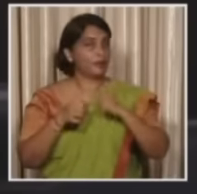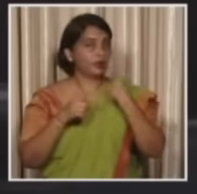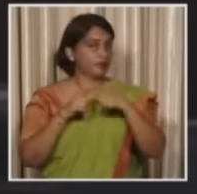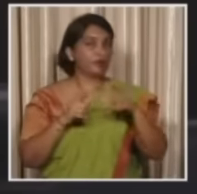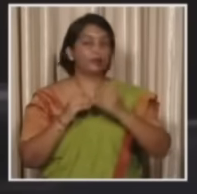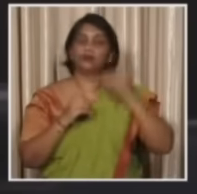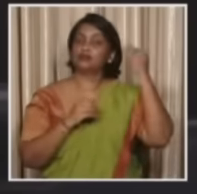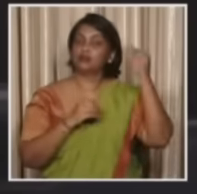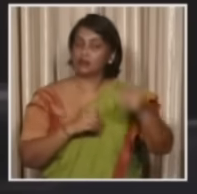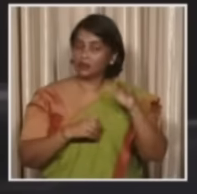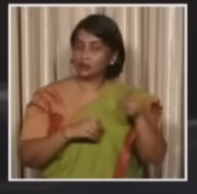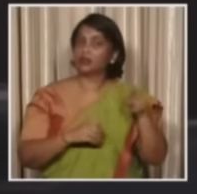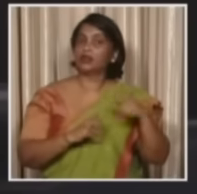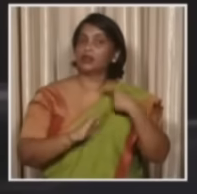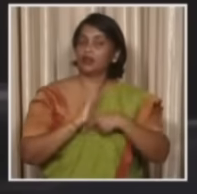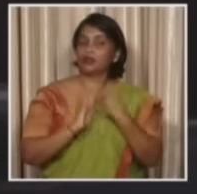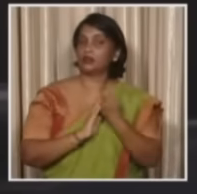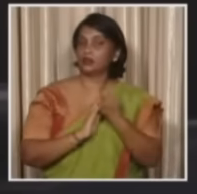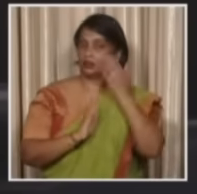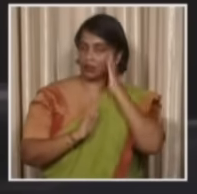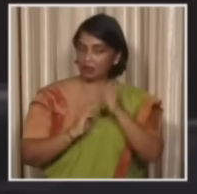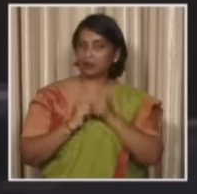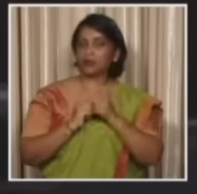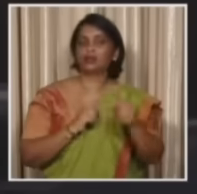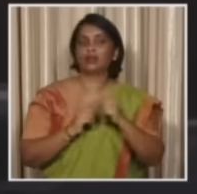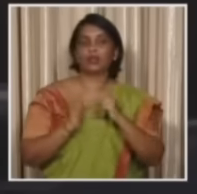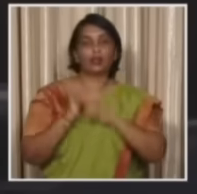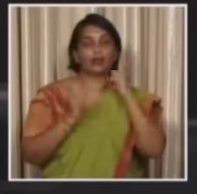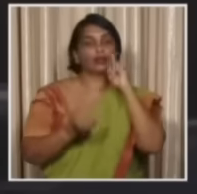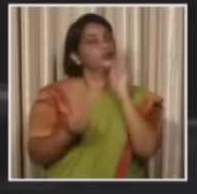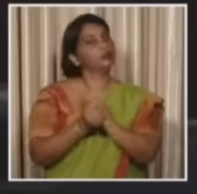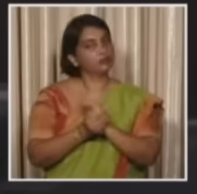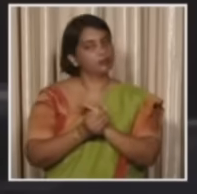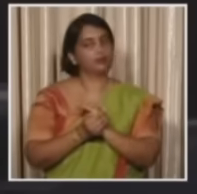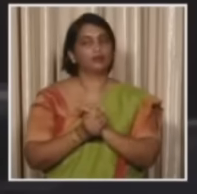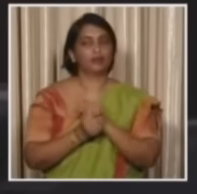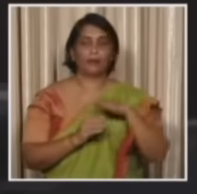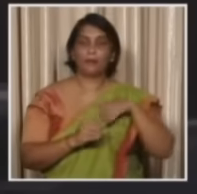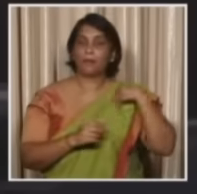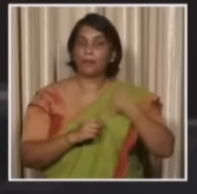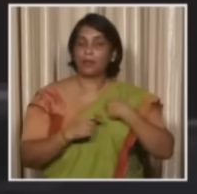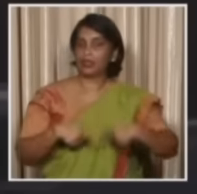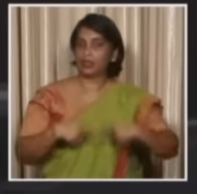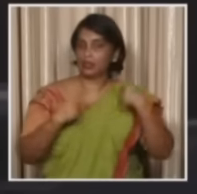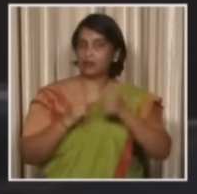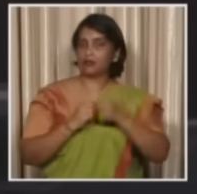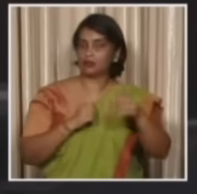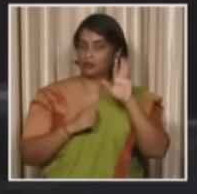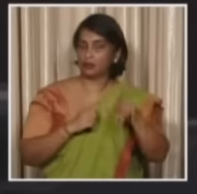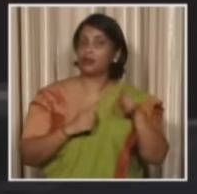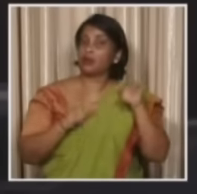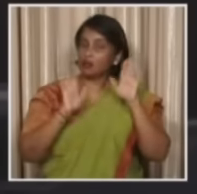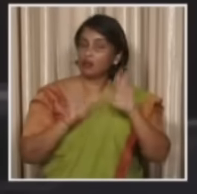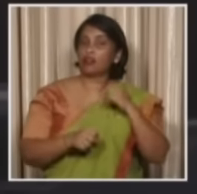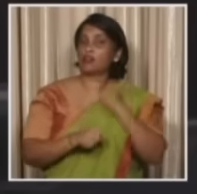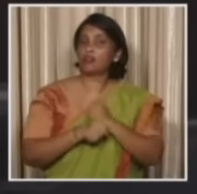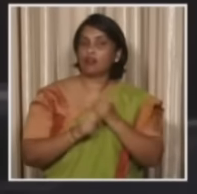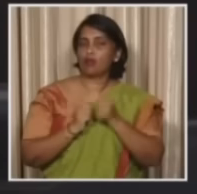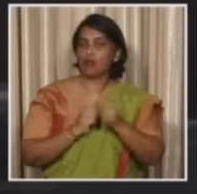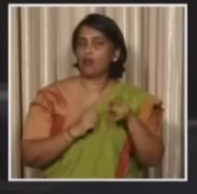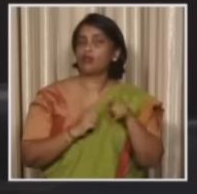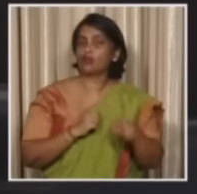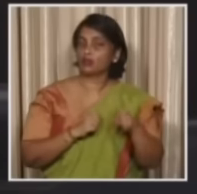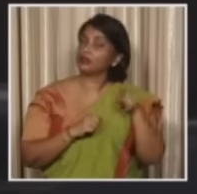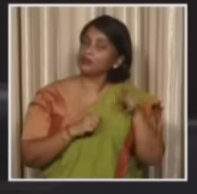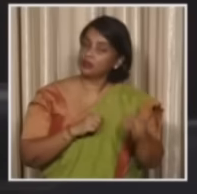ඊට එහා ගිහිල්ලා අපේ ආර්ථික ස්වාධීනත්වය ජාතික ආරක්ෂාවටත් ප්‍රබල තර්ජනයක් වෙන කටයුත්තක්. නමුත් ආණ්ඩුව මොකද කරන්නේ?